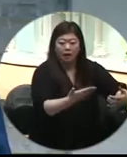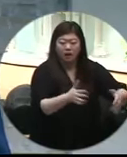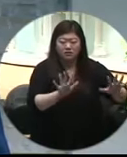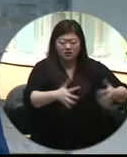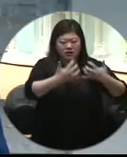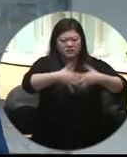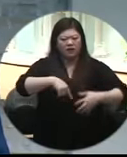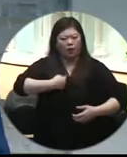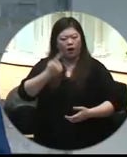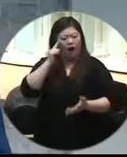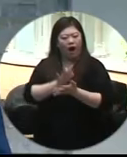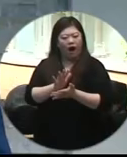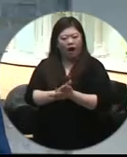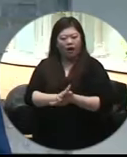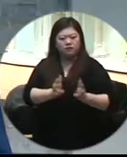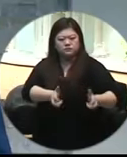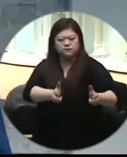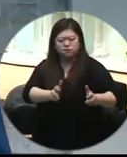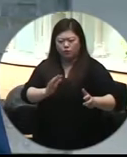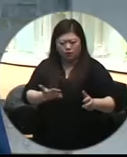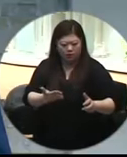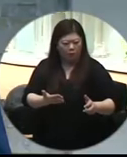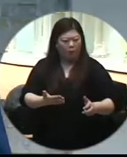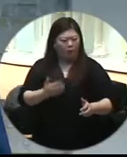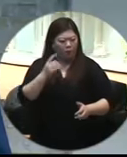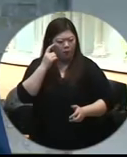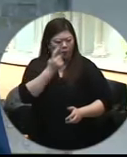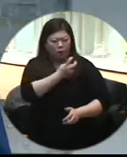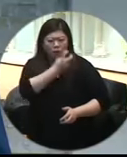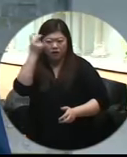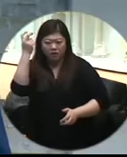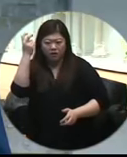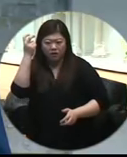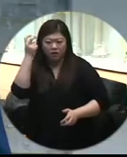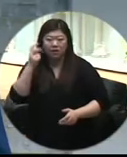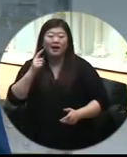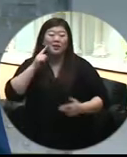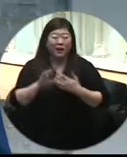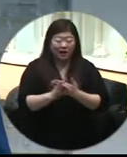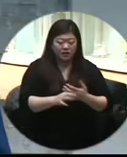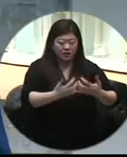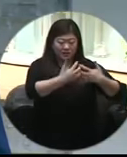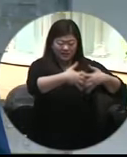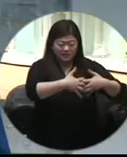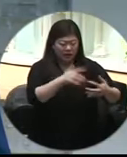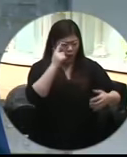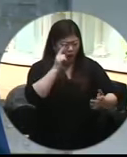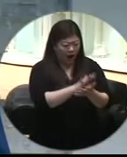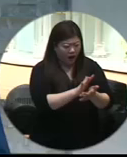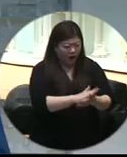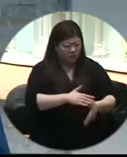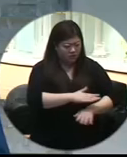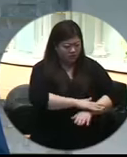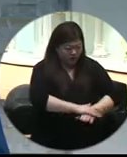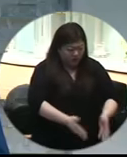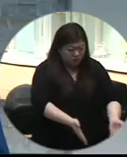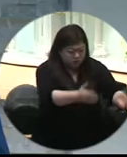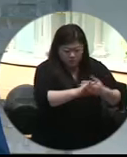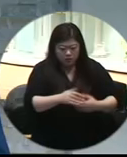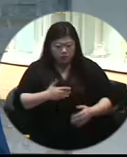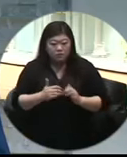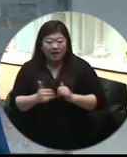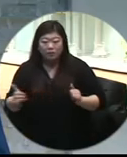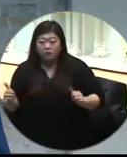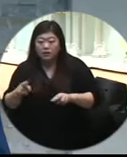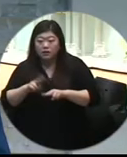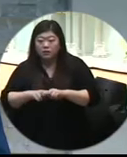된다. 자, 그렇게 되면 인간이 당장 일자리를 많이 그렇게 이럴 수밖에 없는